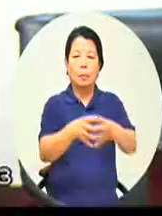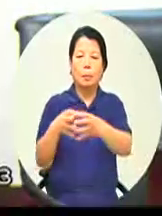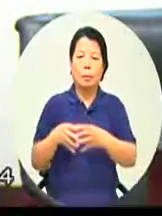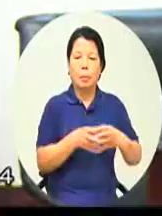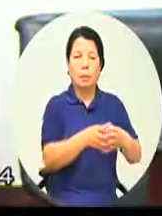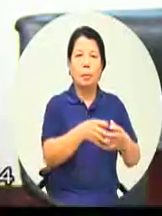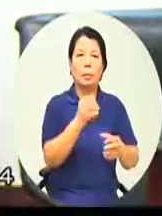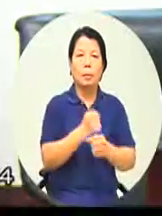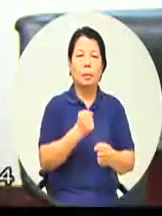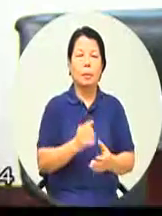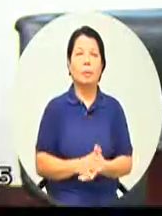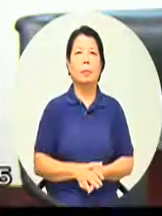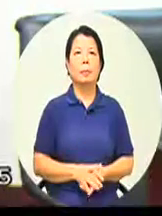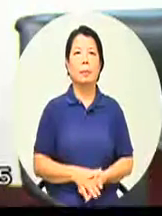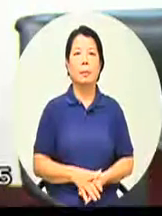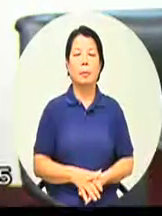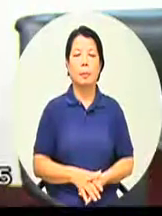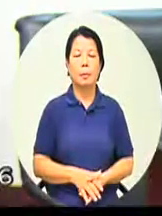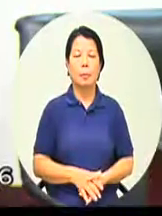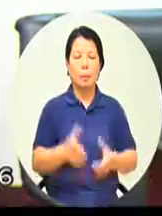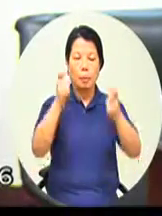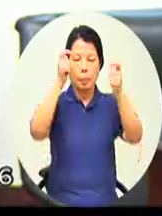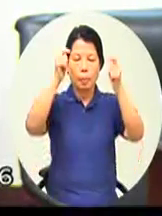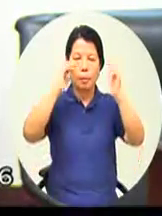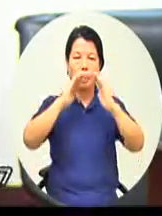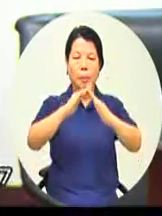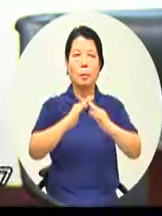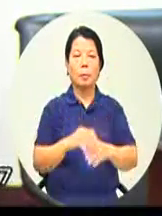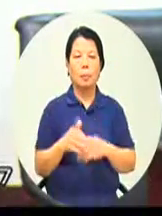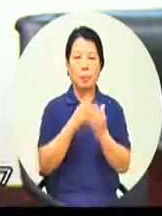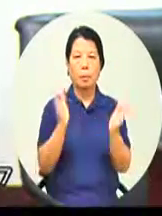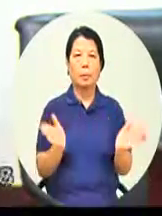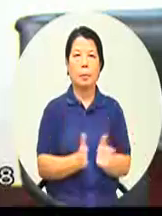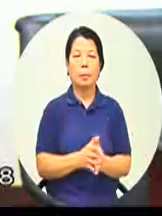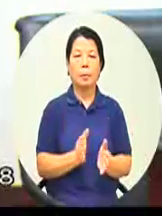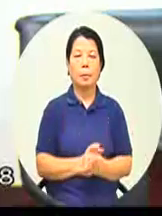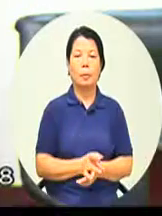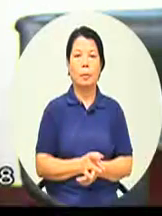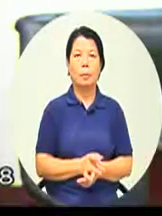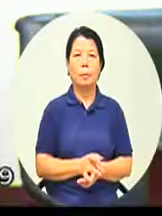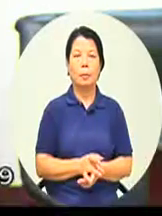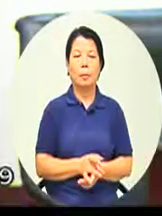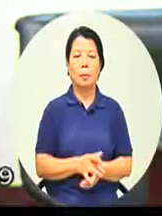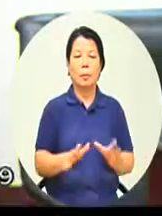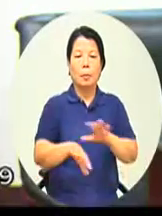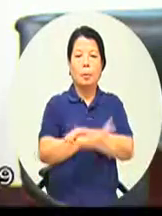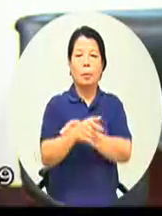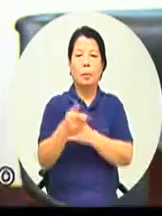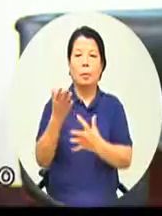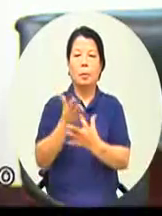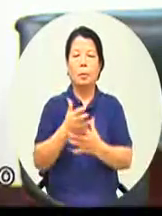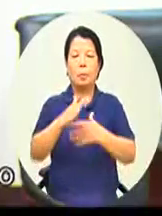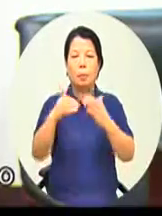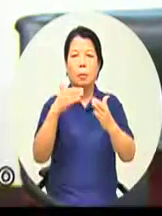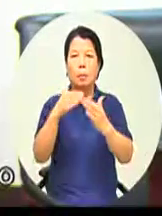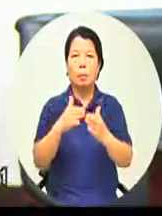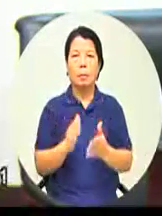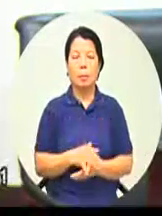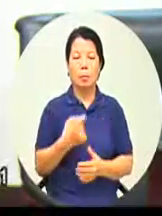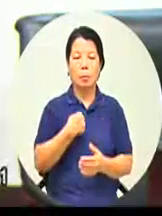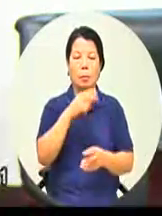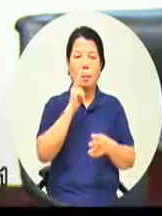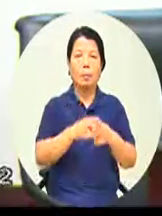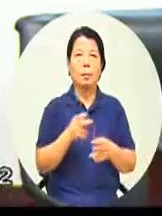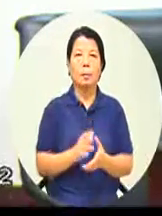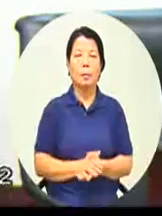我们整个大高雄市所有的闲置空间的学校，我相信，